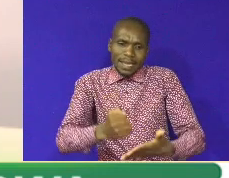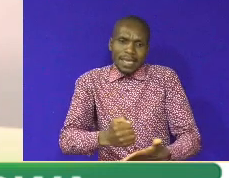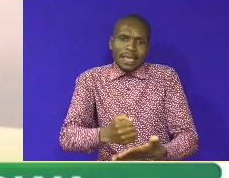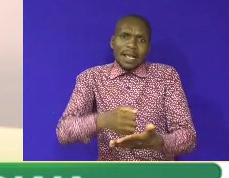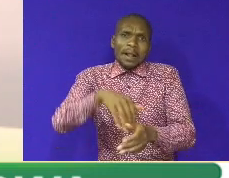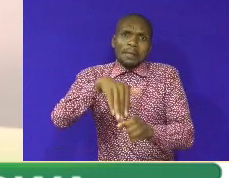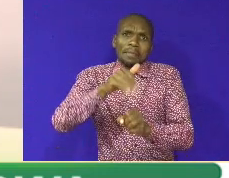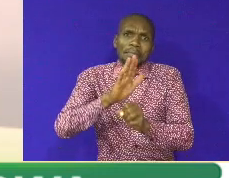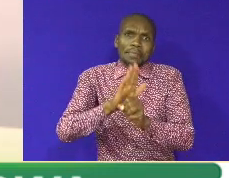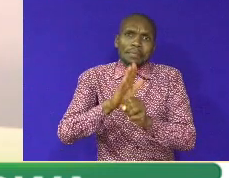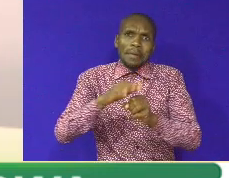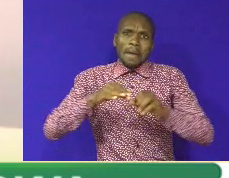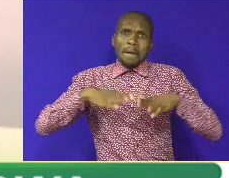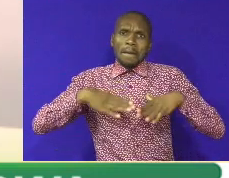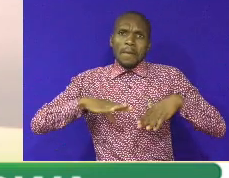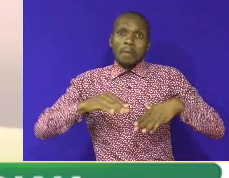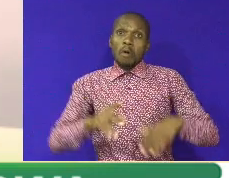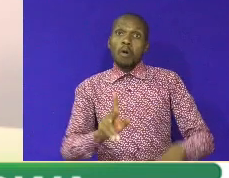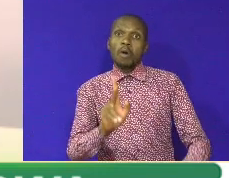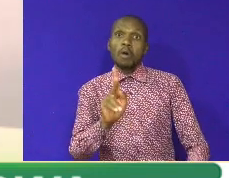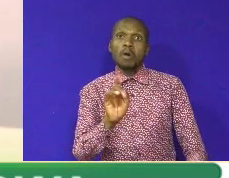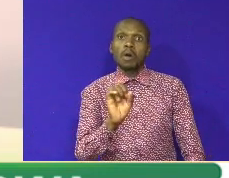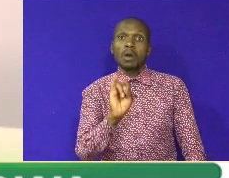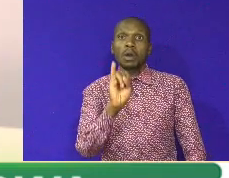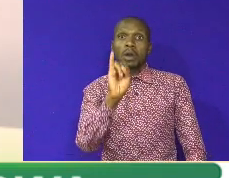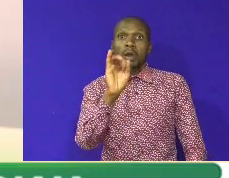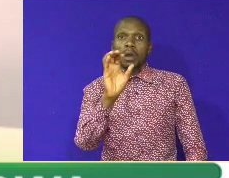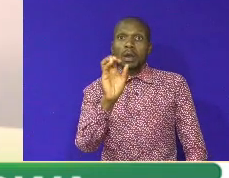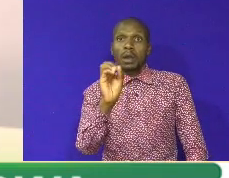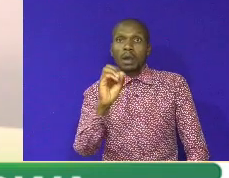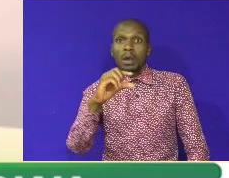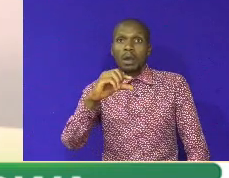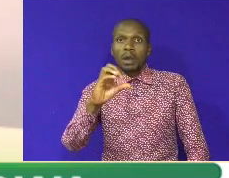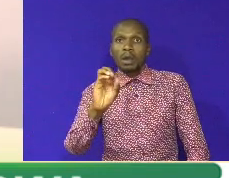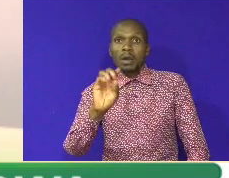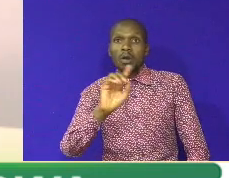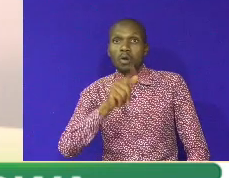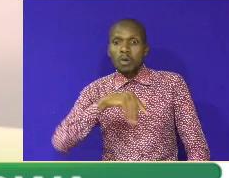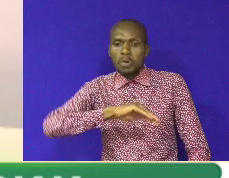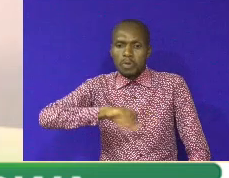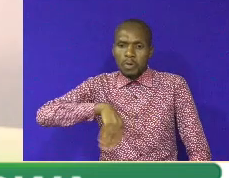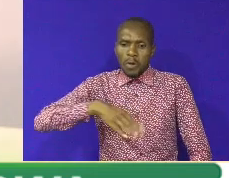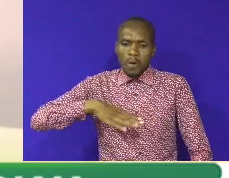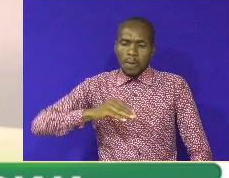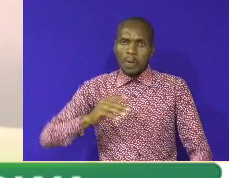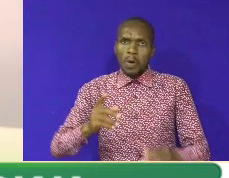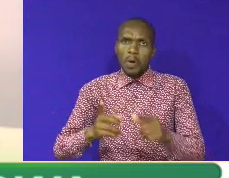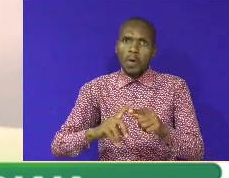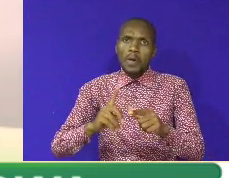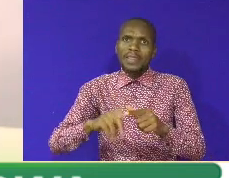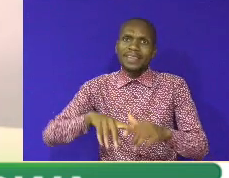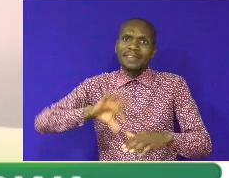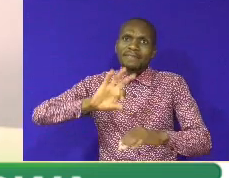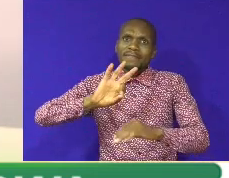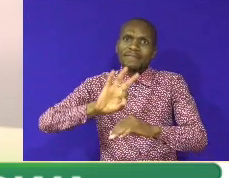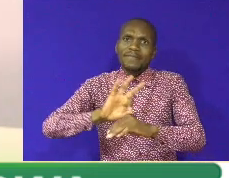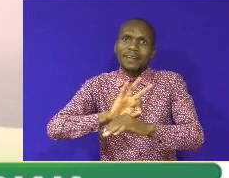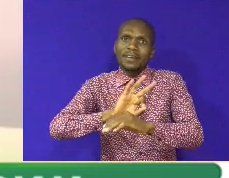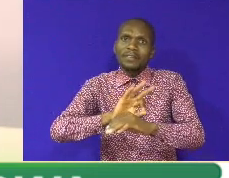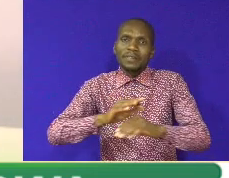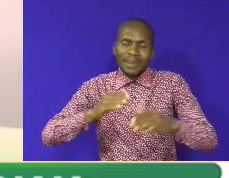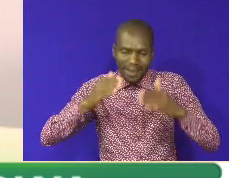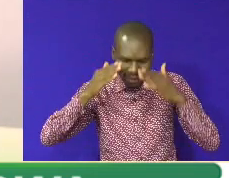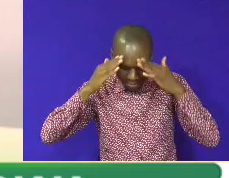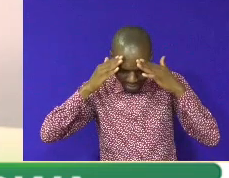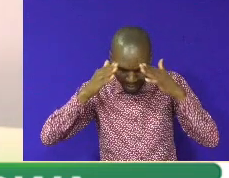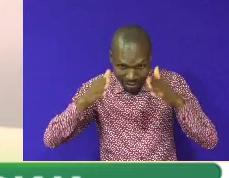menyi kuruwasensemo ya Kiogoro menyi nkwana wigoba libetana ine chinsemecho. Nomo robiru ikiranuano mgavana we kaunti ya